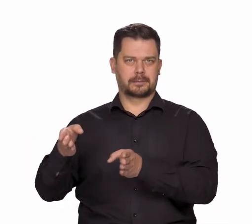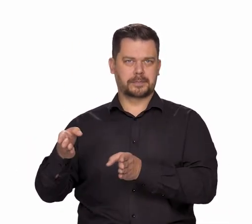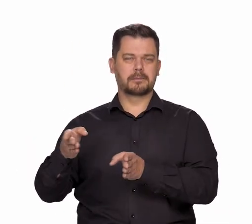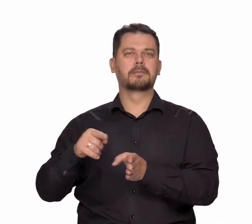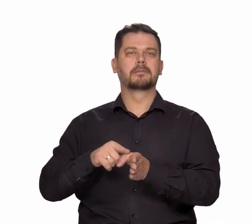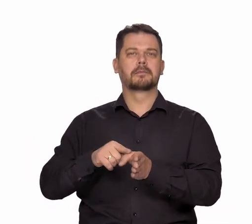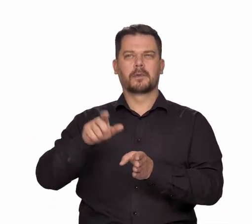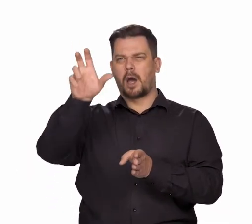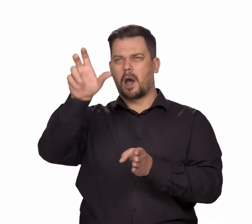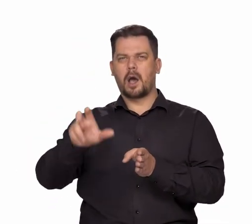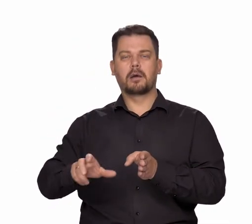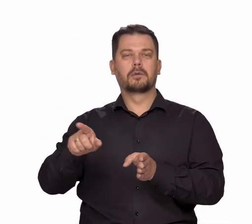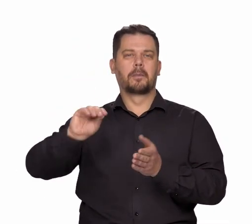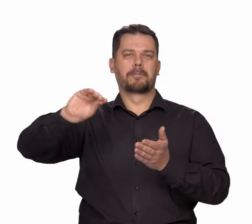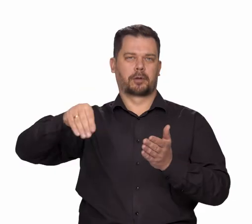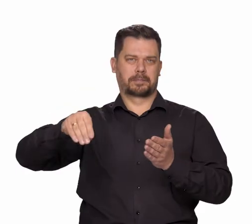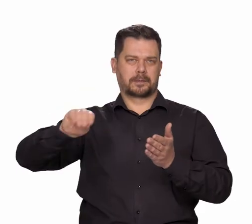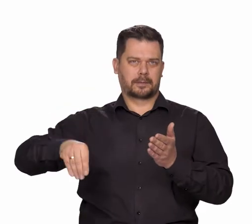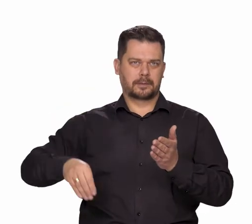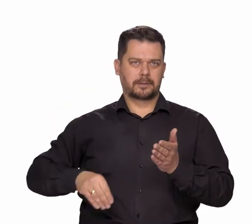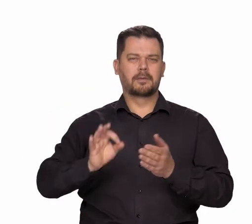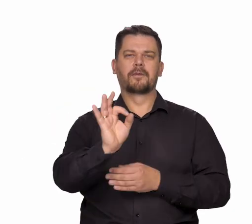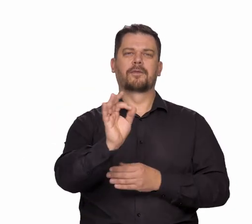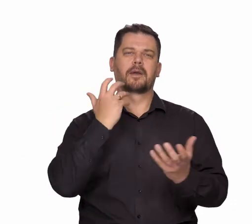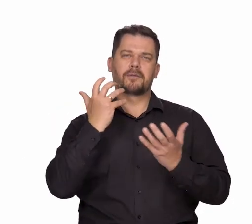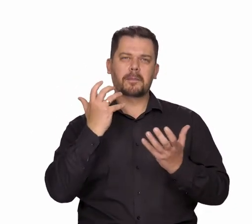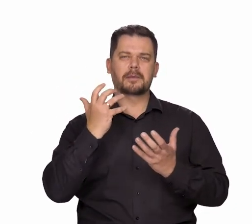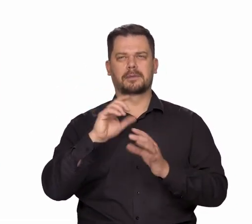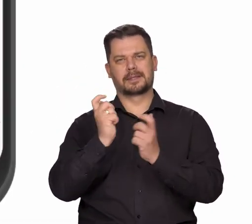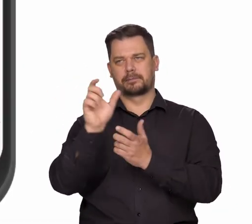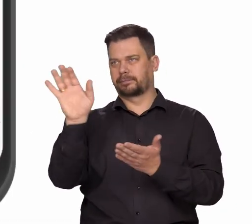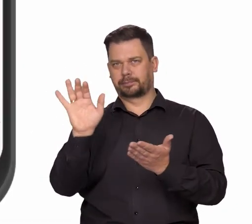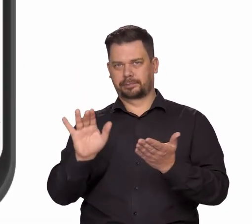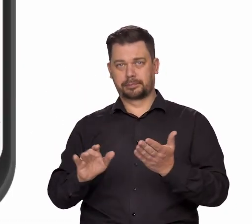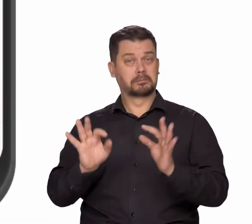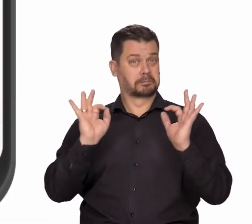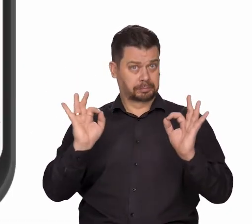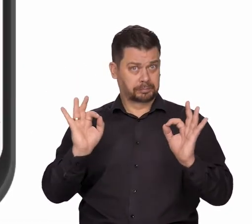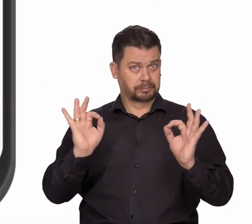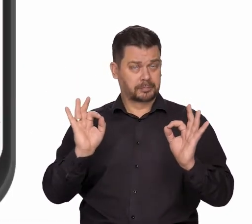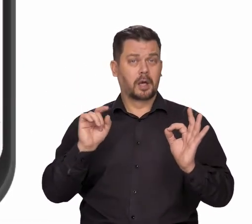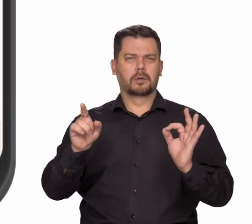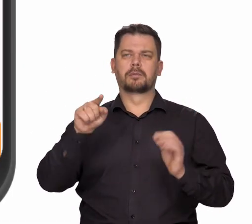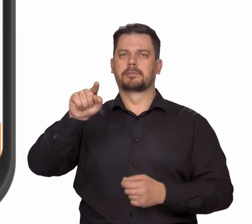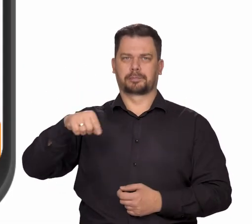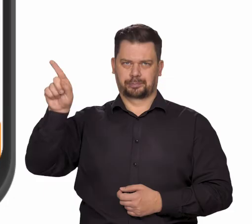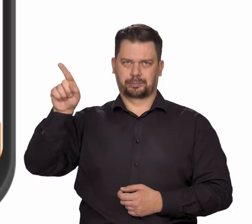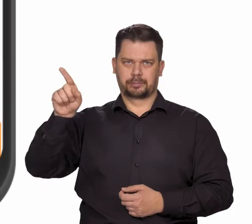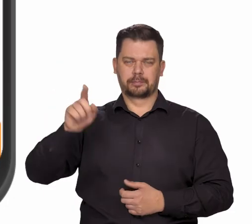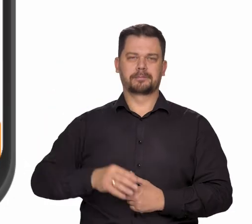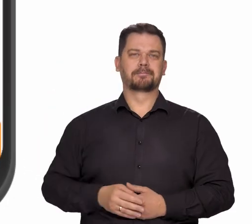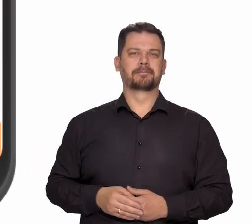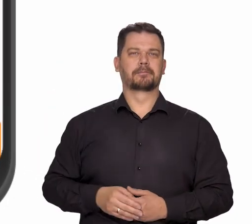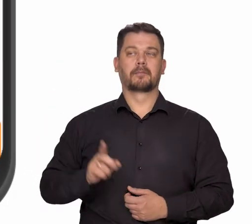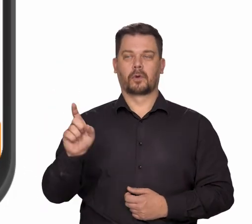kolejna strona, na której zobaczysz dokumenty do podpisania oraz Twoje dane. Jeśli wszystko się zgadza, to